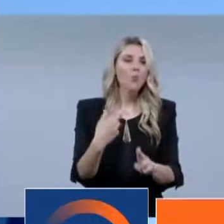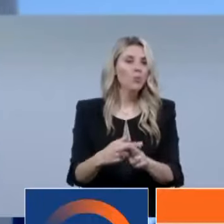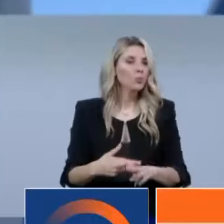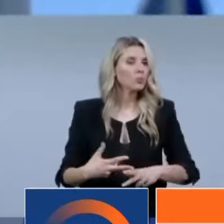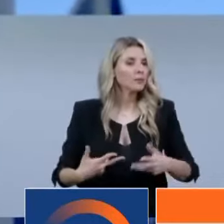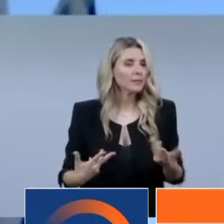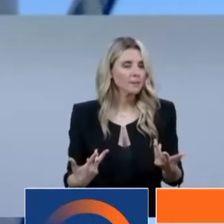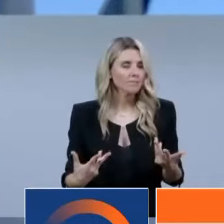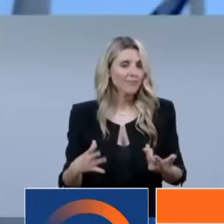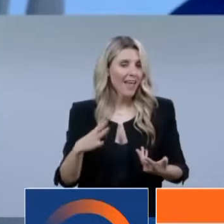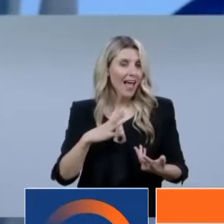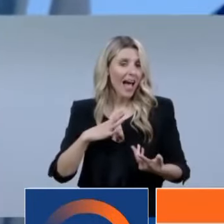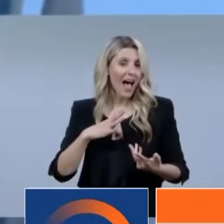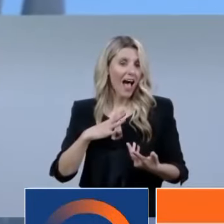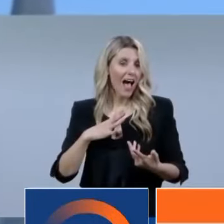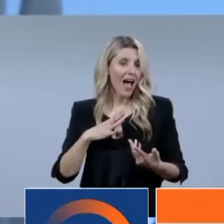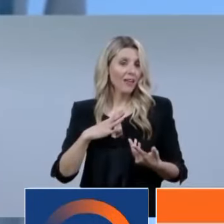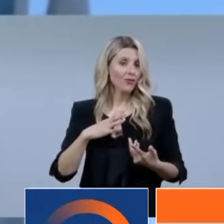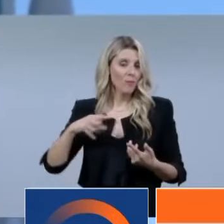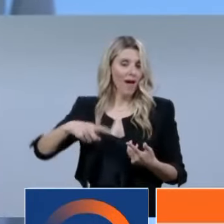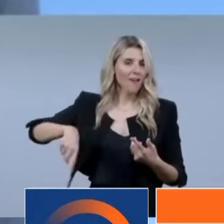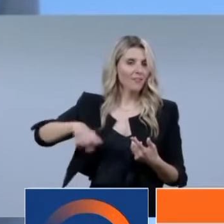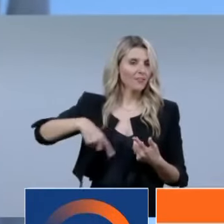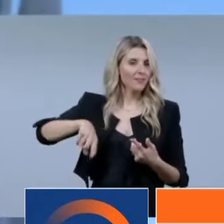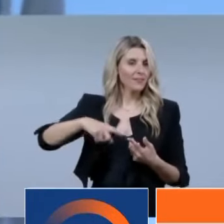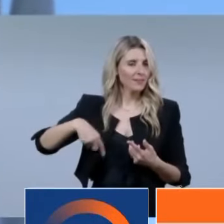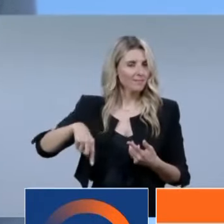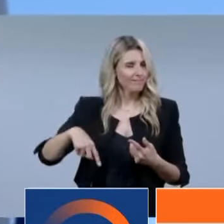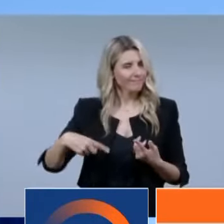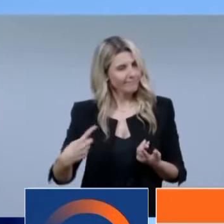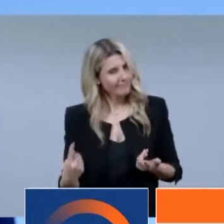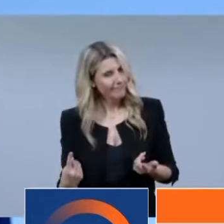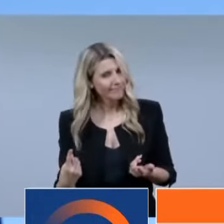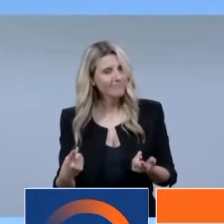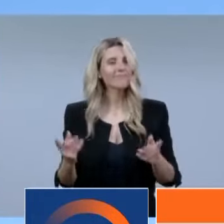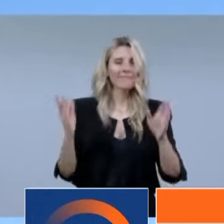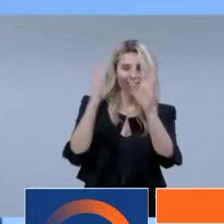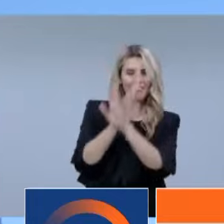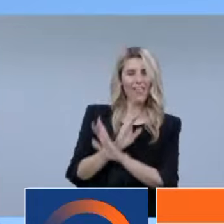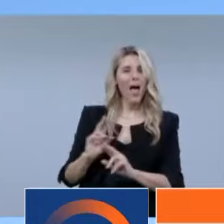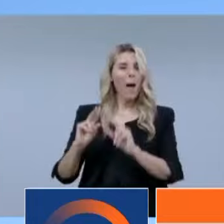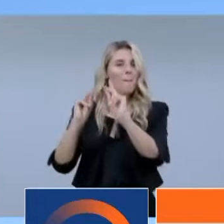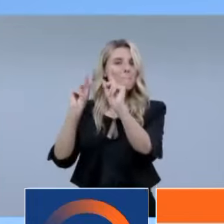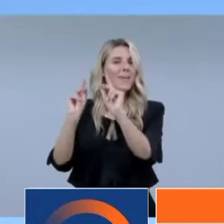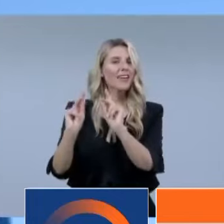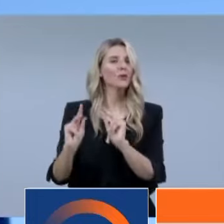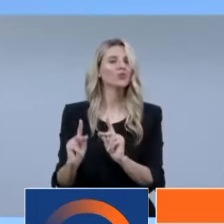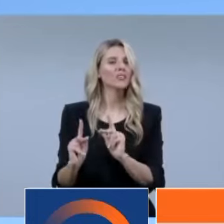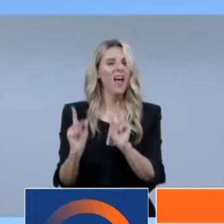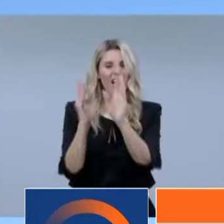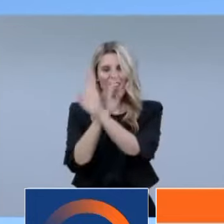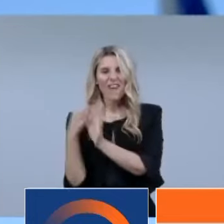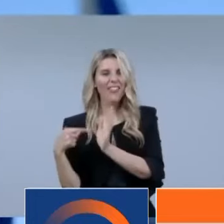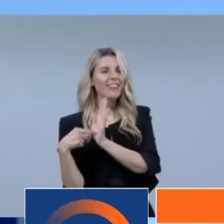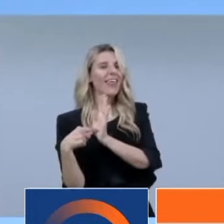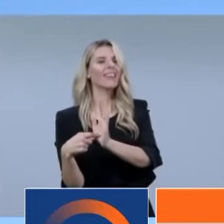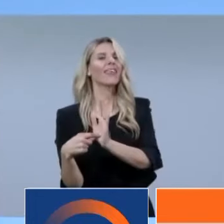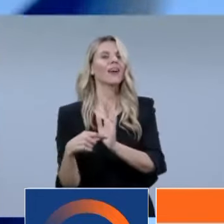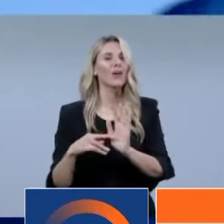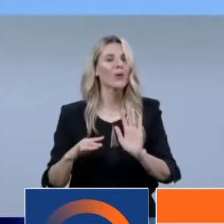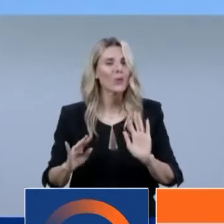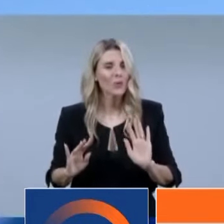Εκείνοι που κρύβουν το προσωπικό τους πόθεν έσχες, διακινούν χωρίς ντροπή για τους υπόλοιπους